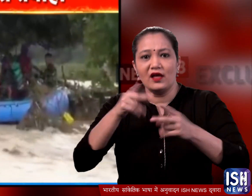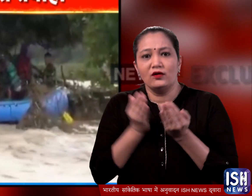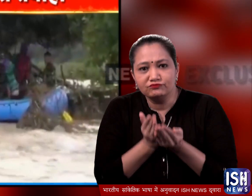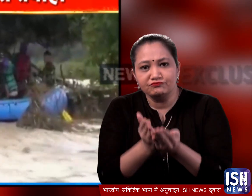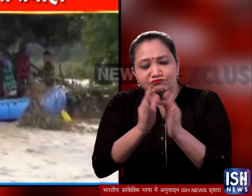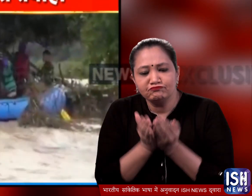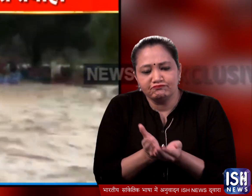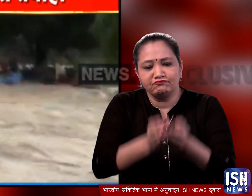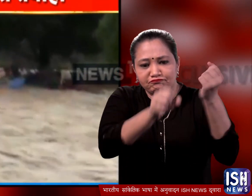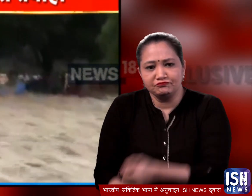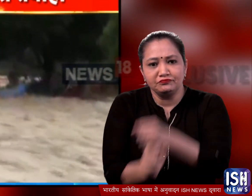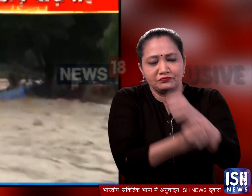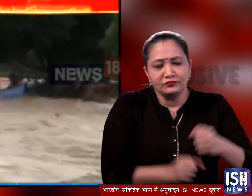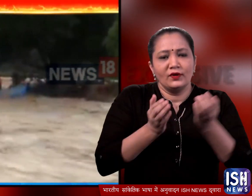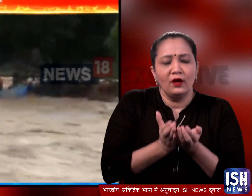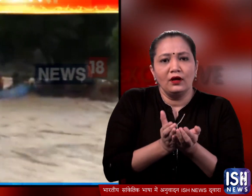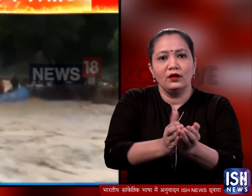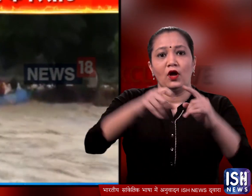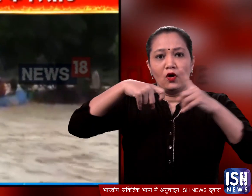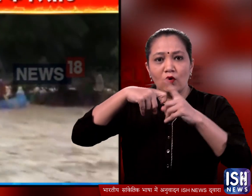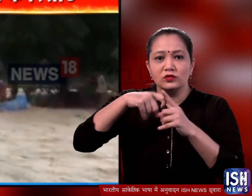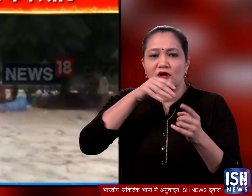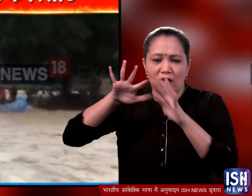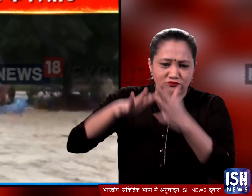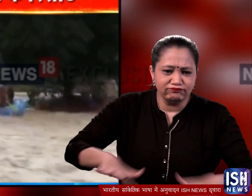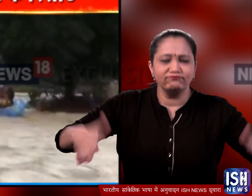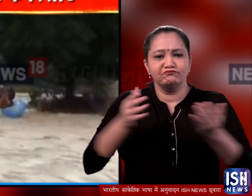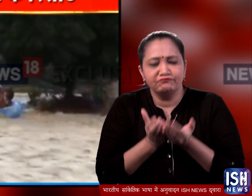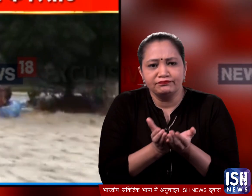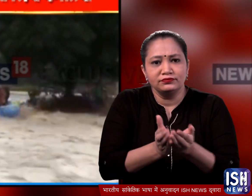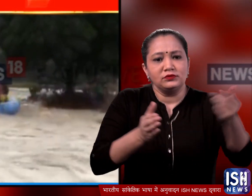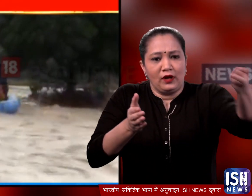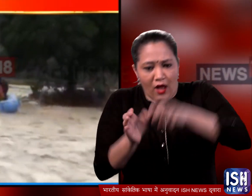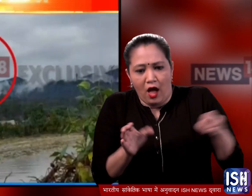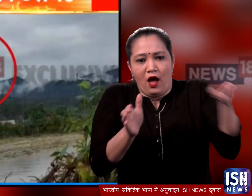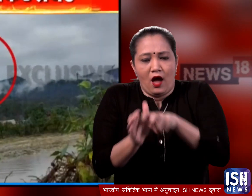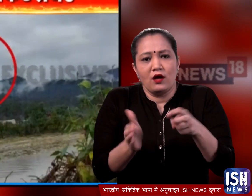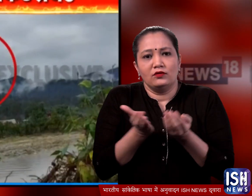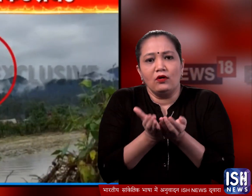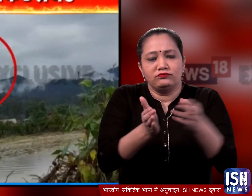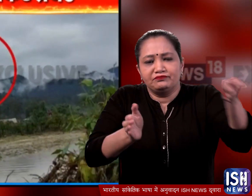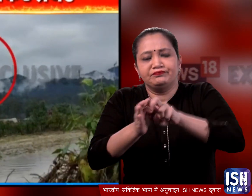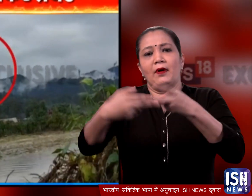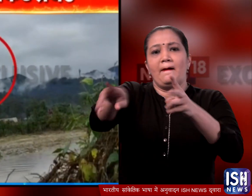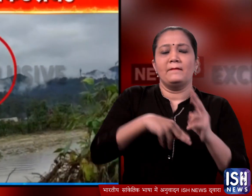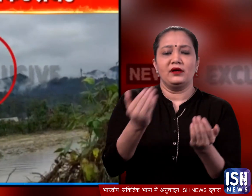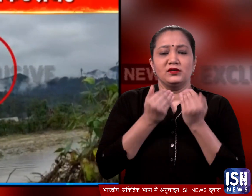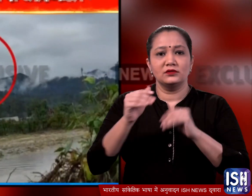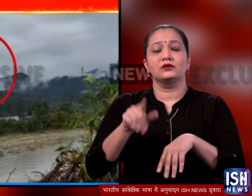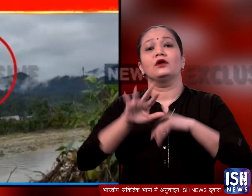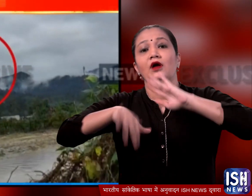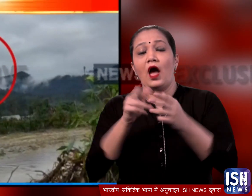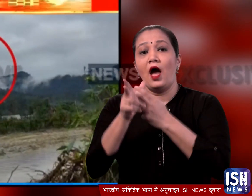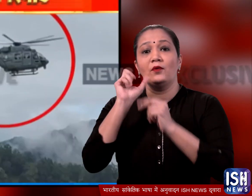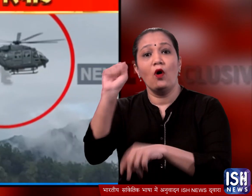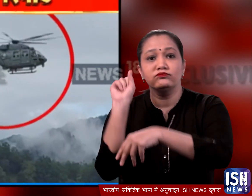सहारे रेस्क्यू ऑपरेशन चलाया। धीरे धीरे कोसी नदी की लहरों के बीच फंसे लोगों को बाहर निकाला जाने लगा, जबकि थोड़ी ही देर में सेना का हेलीकॉप्टर